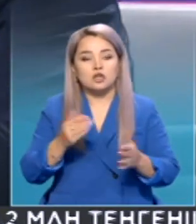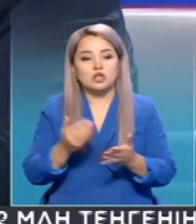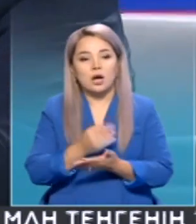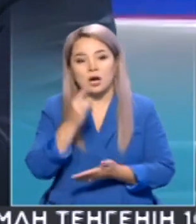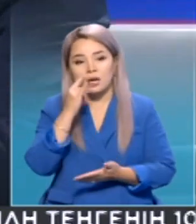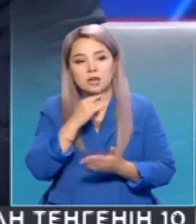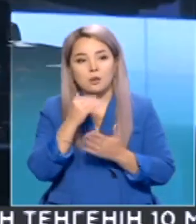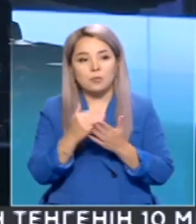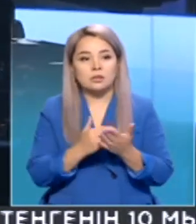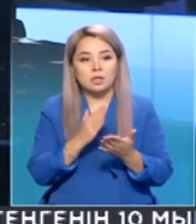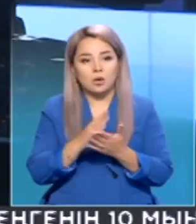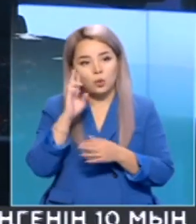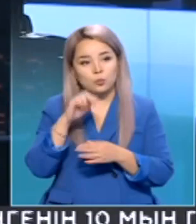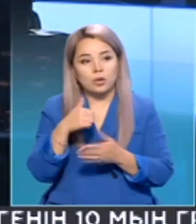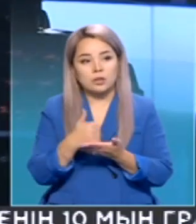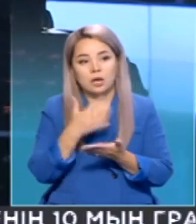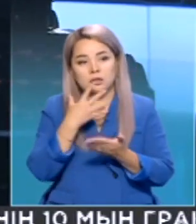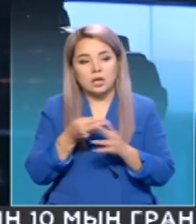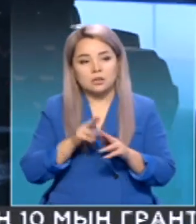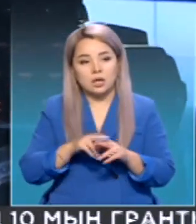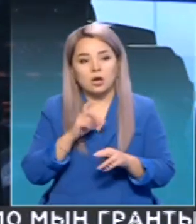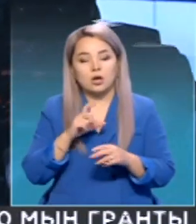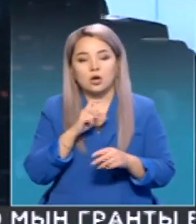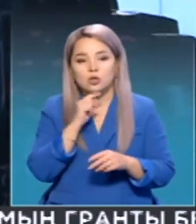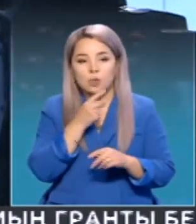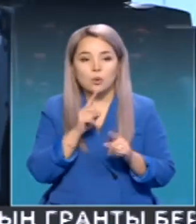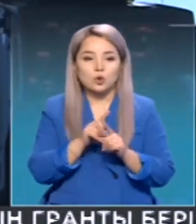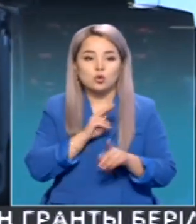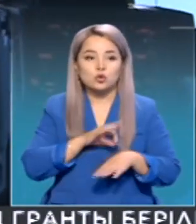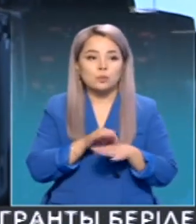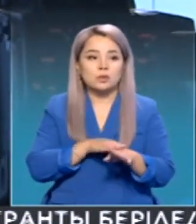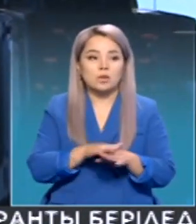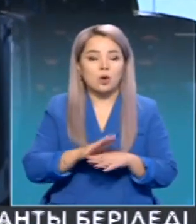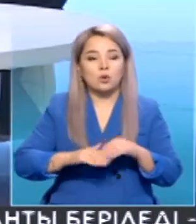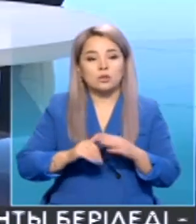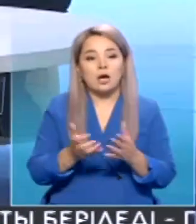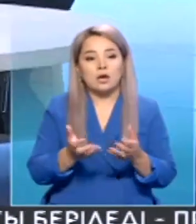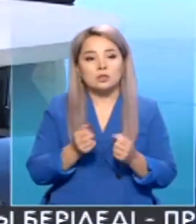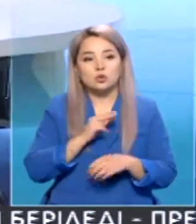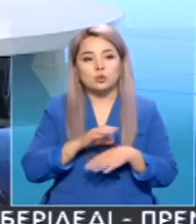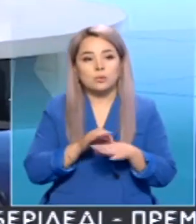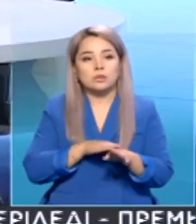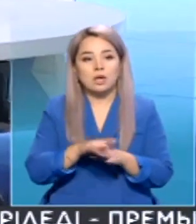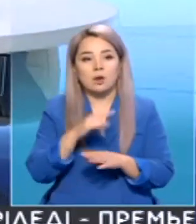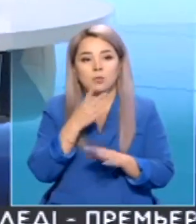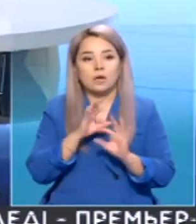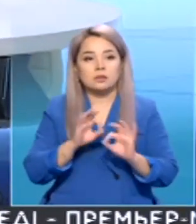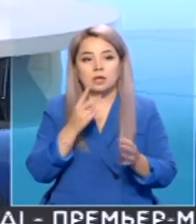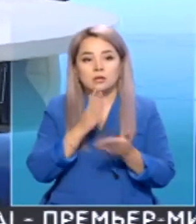Қазақстан бағдарламасында үкімет басы әлеуметтік-экономикалық саладағы атқарылған және қолға алынып жатқан жұмыстар туралы